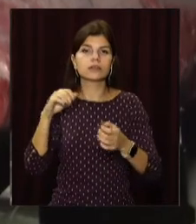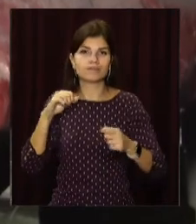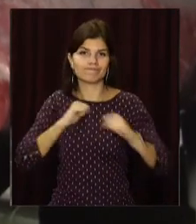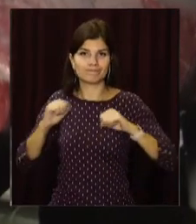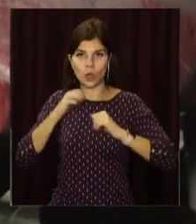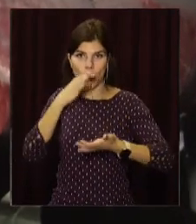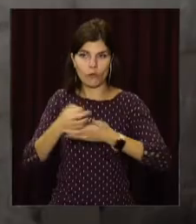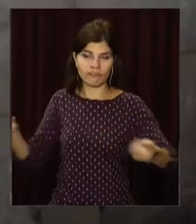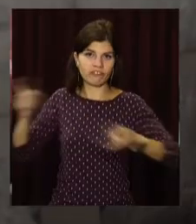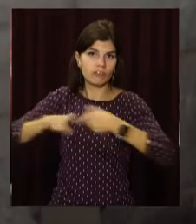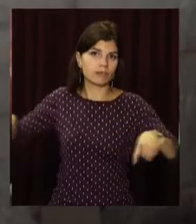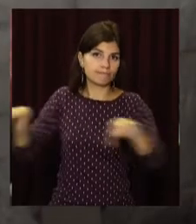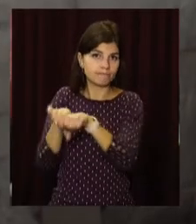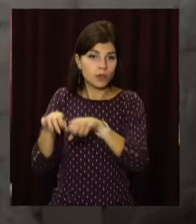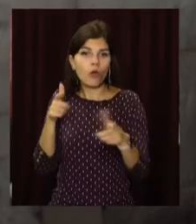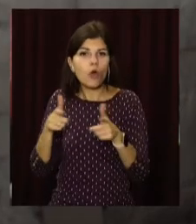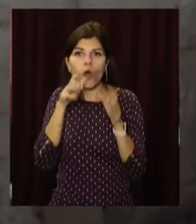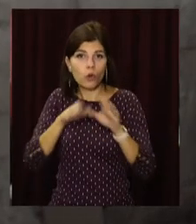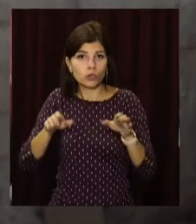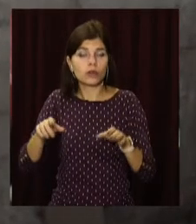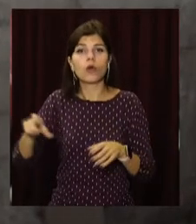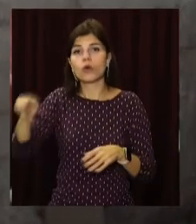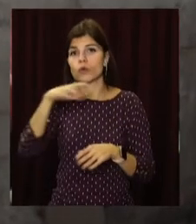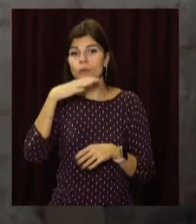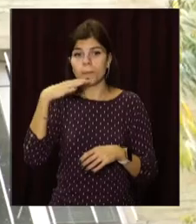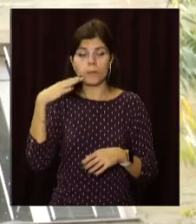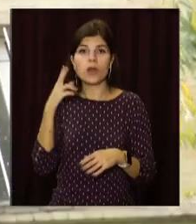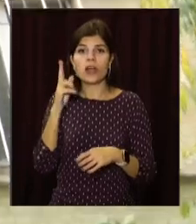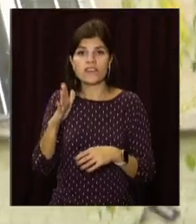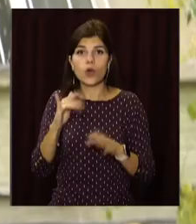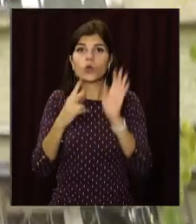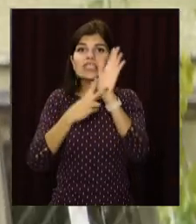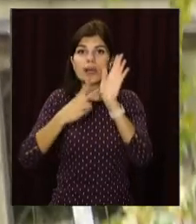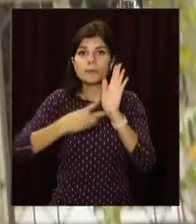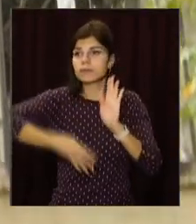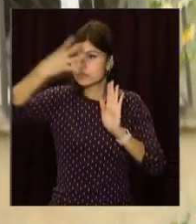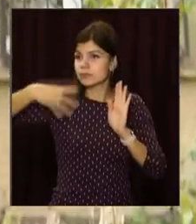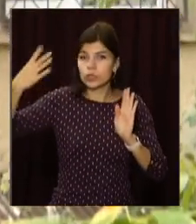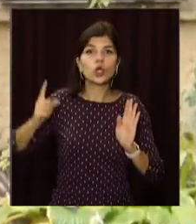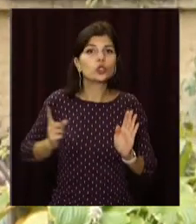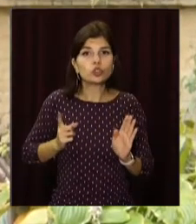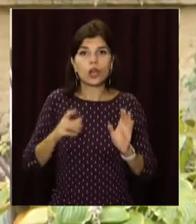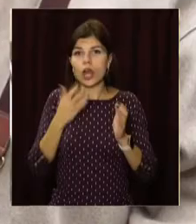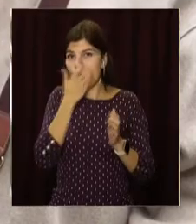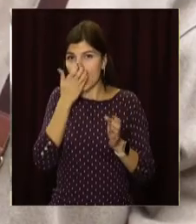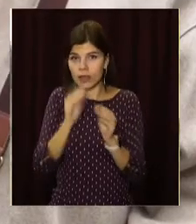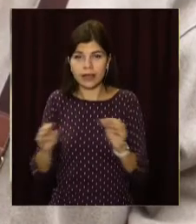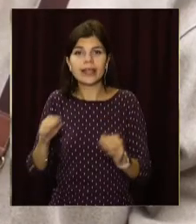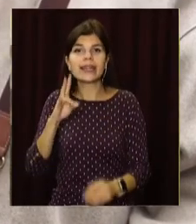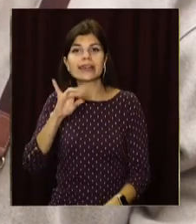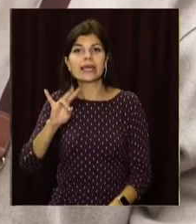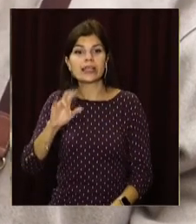майже 150 квартир у 7 під'їздах чекають сезону теплих батарей. Пані Ніна мешкає у будинку 12 років та